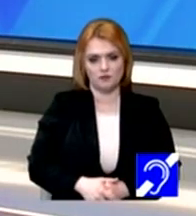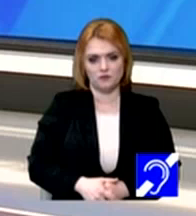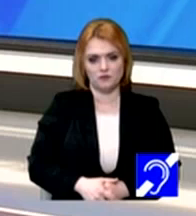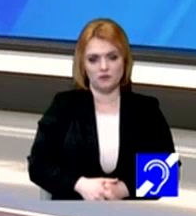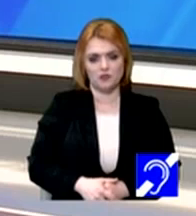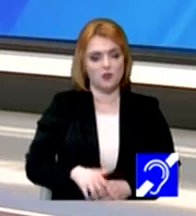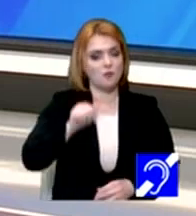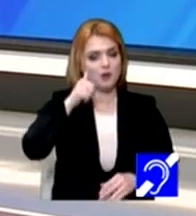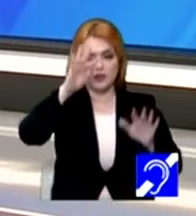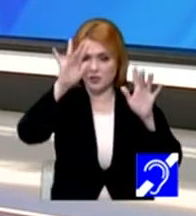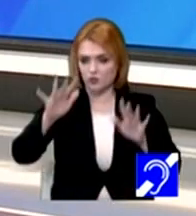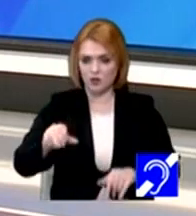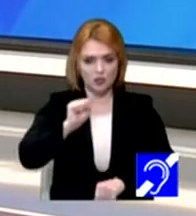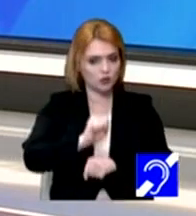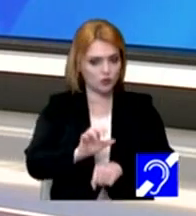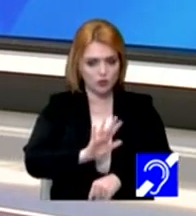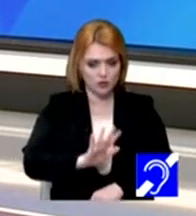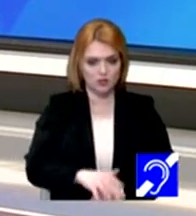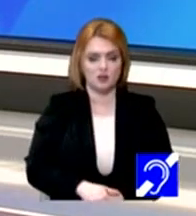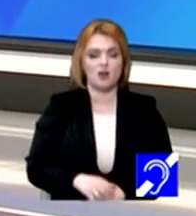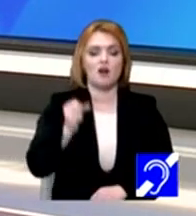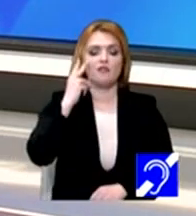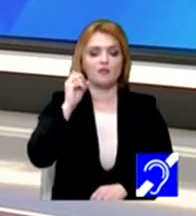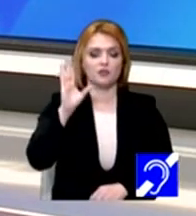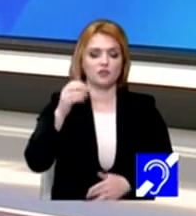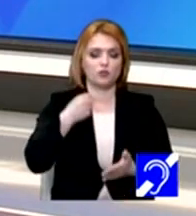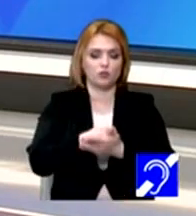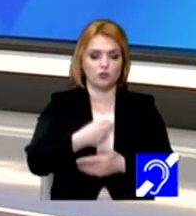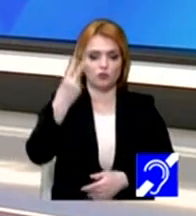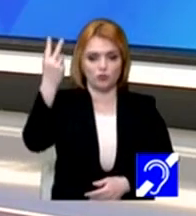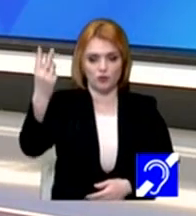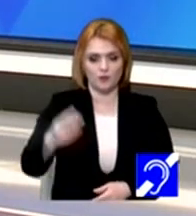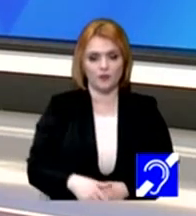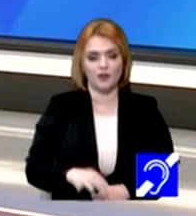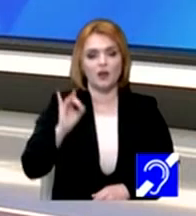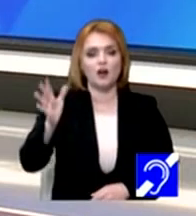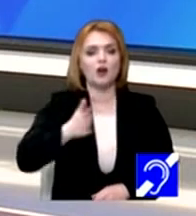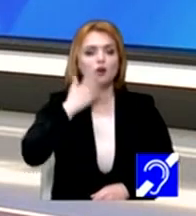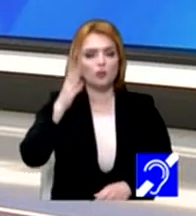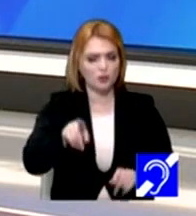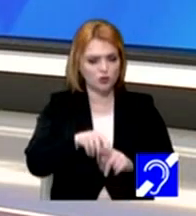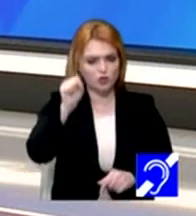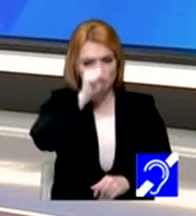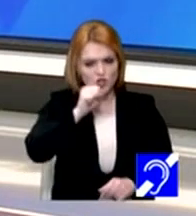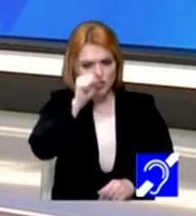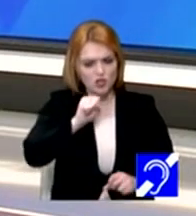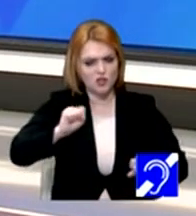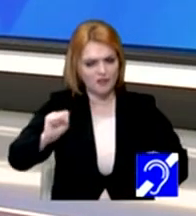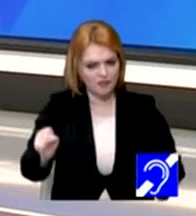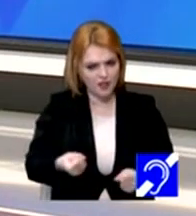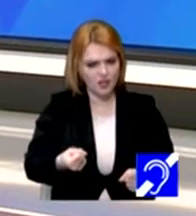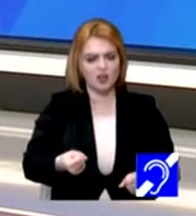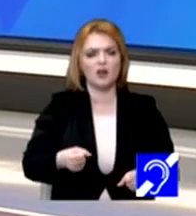că nu se oprește, iar la prânz vor fi doar 2 grade cu plus în termometre. Și în România este ger, norii nu se